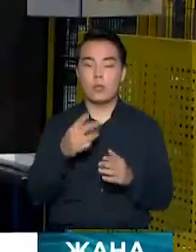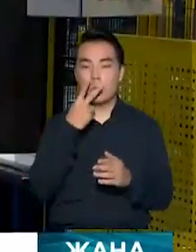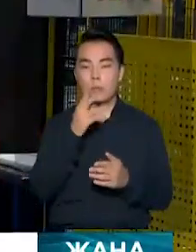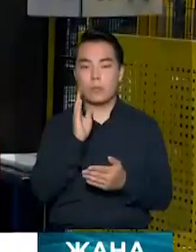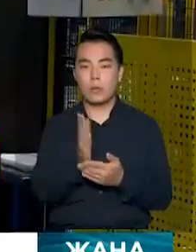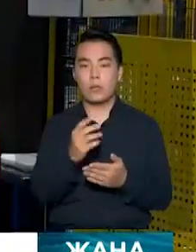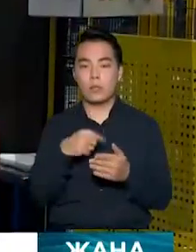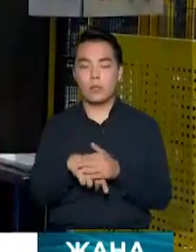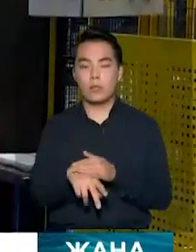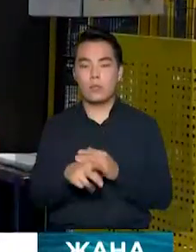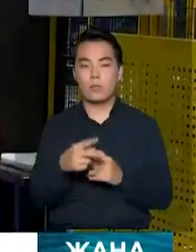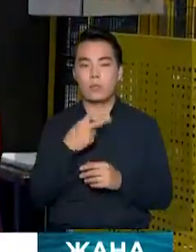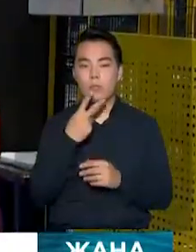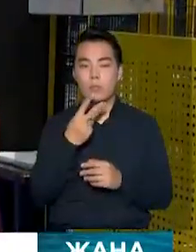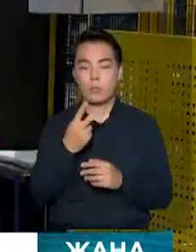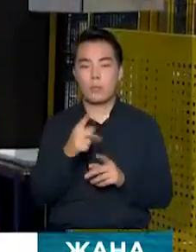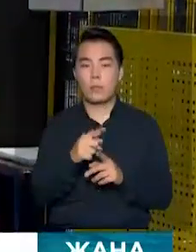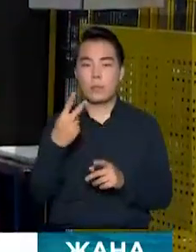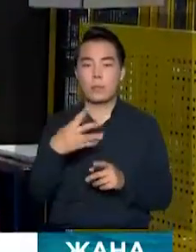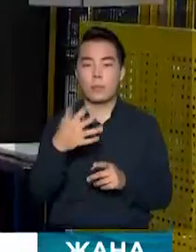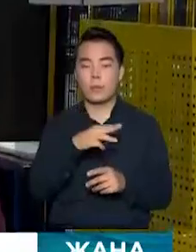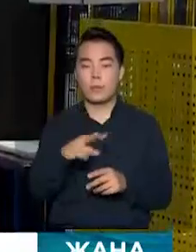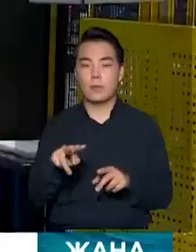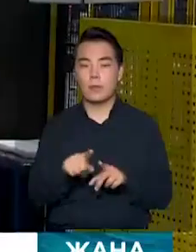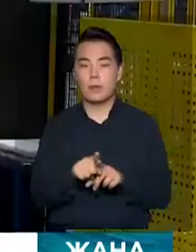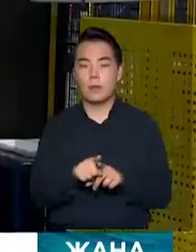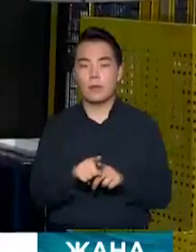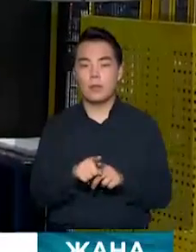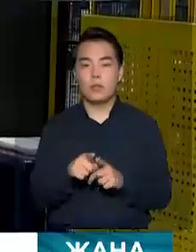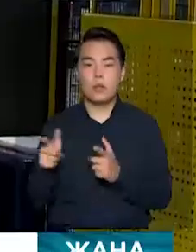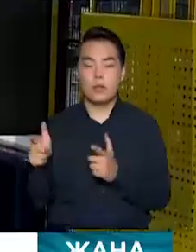дәнекерлеуші орнатылған. Ол 25 минутын ішінде бөлшекті